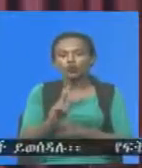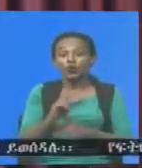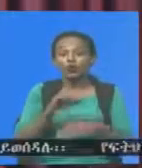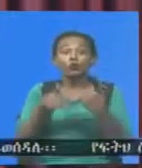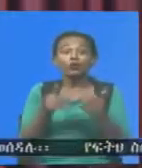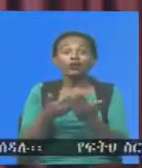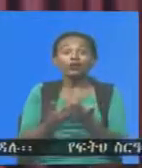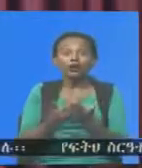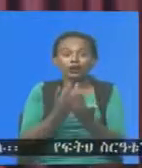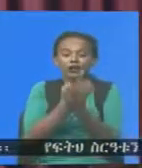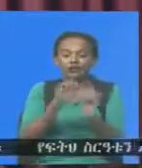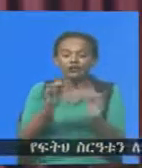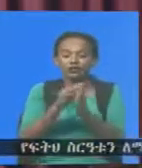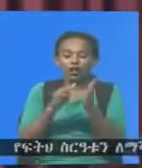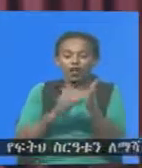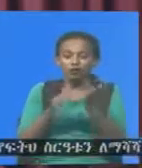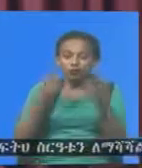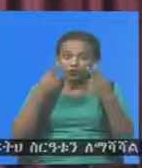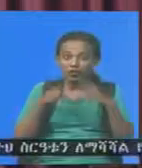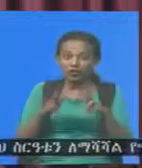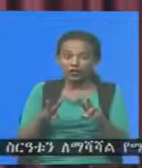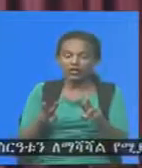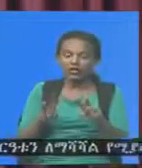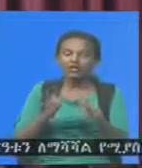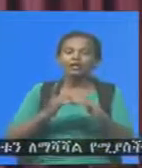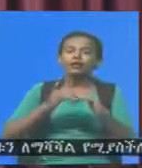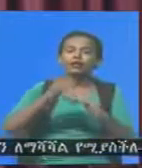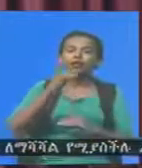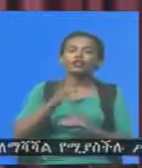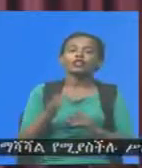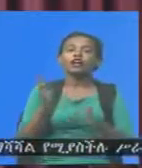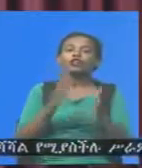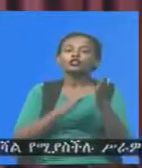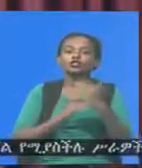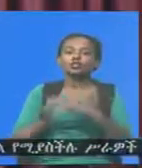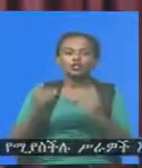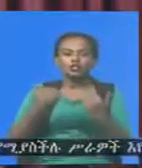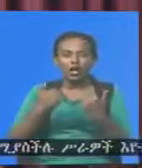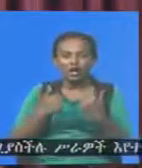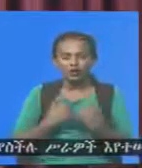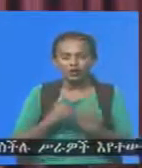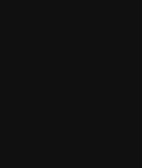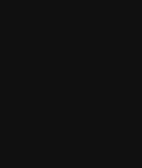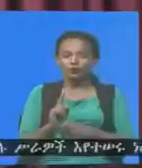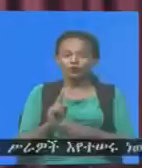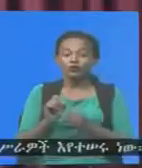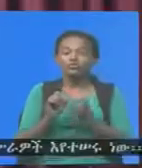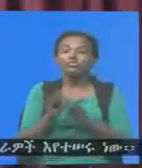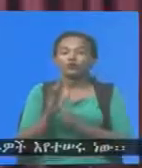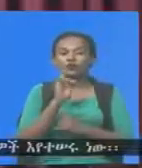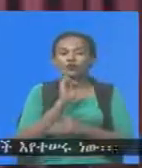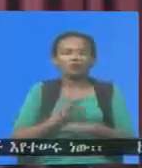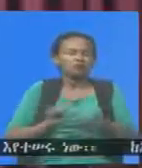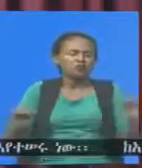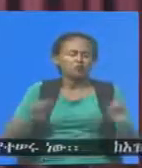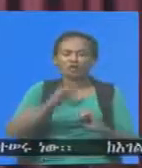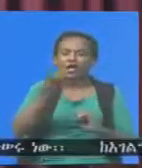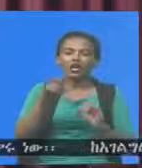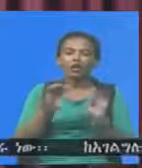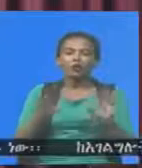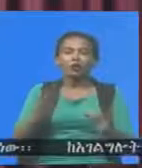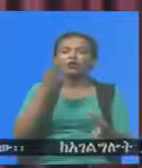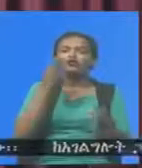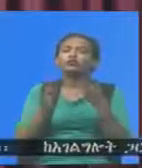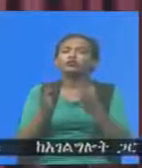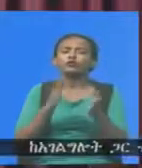በአጠቃላይ የፍትህ ስርዓቱን በሚመለከት ከፍተኛ ችግር ያለበት ዘርፍ ነው ምንም ጥያቄ የለው ፍርድ ቤቱ ከፍተኛ